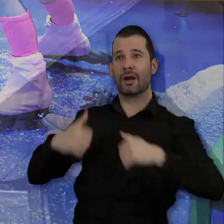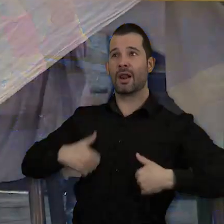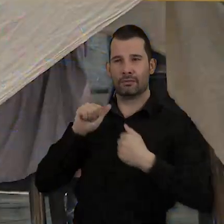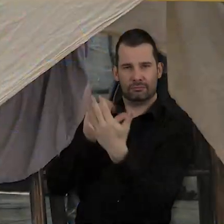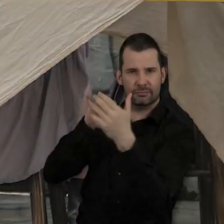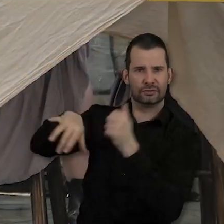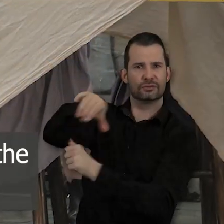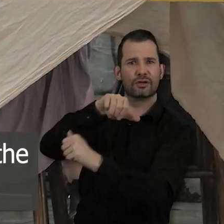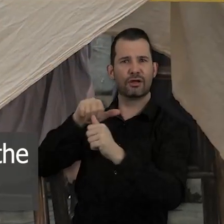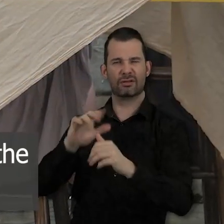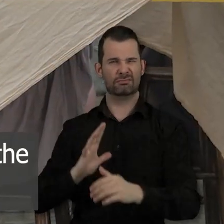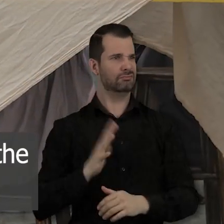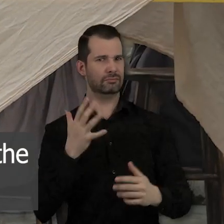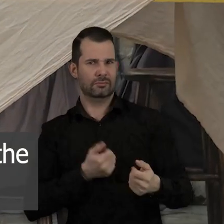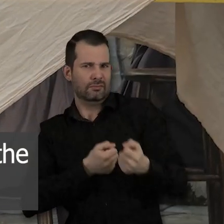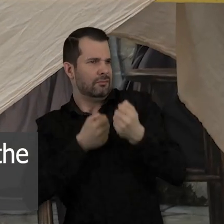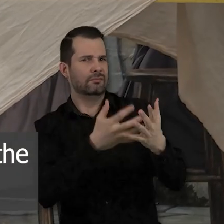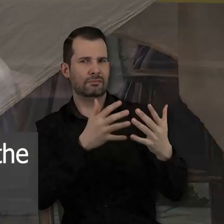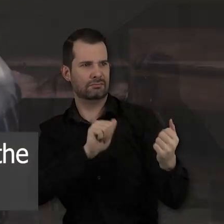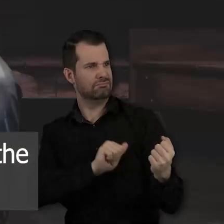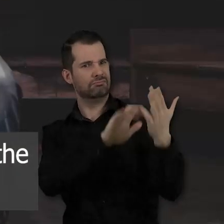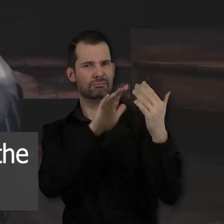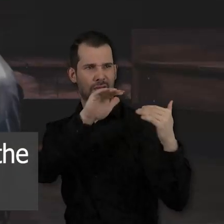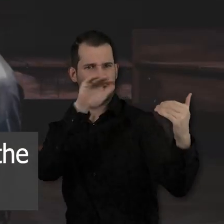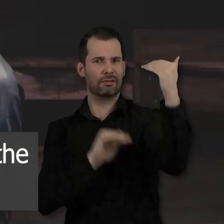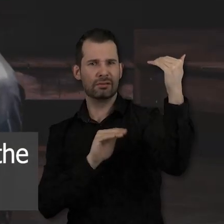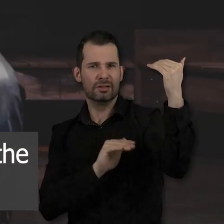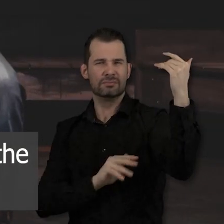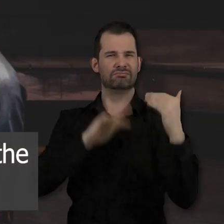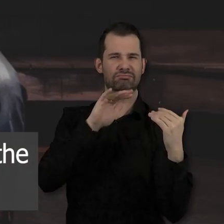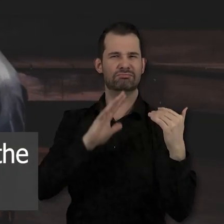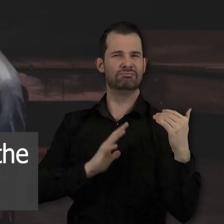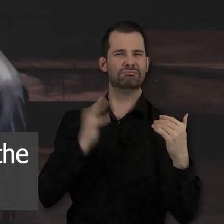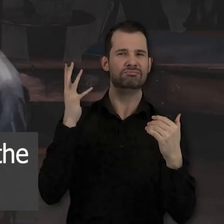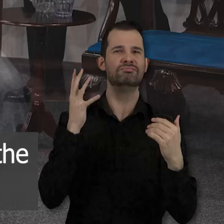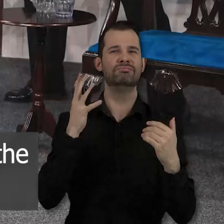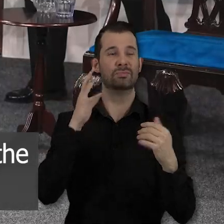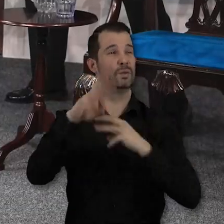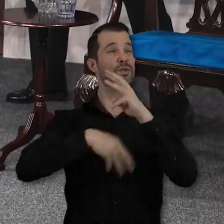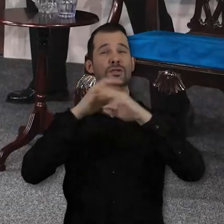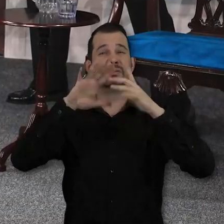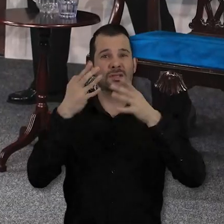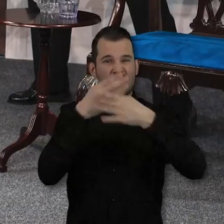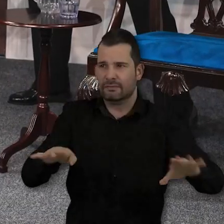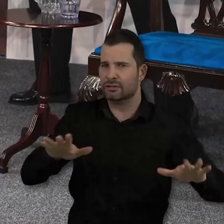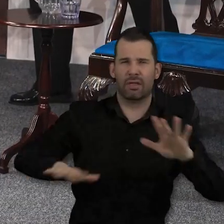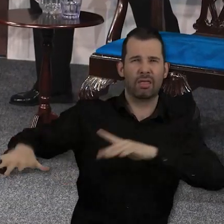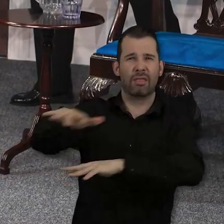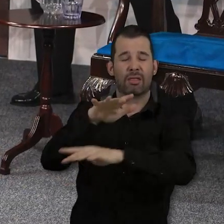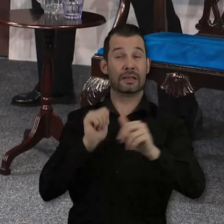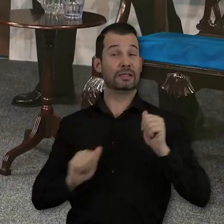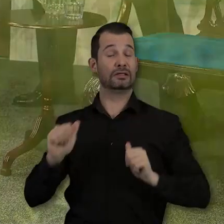vie, où s'expriment les indignations face aux injustices et aux déchirures du monde. Le